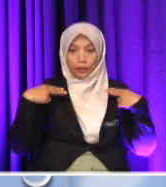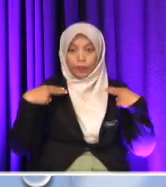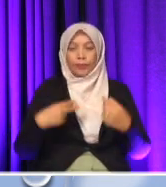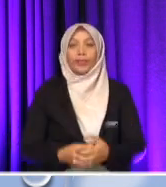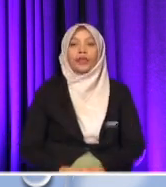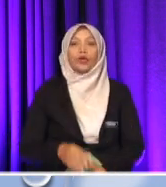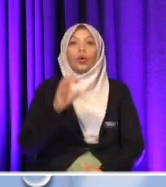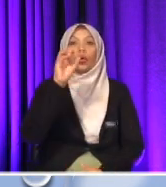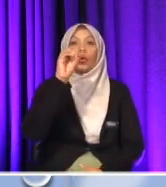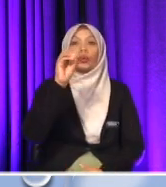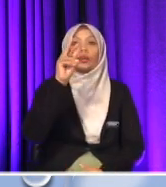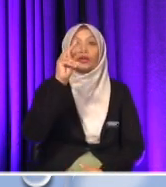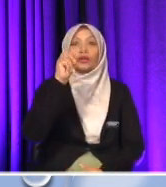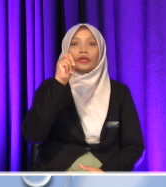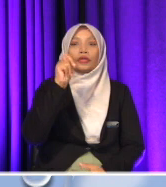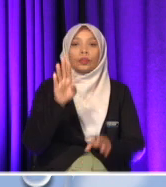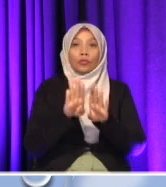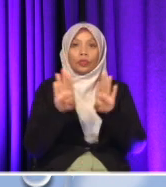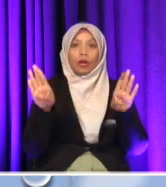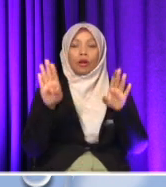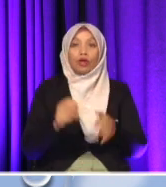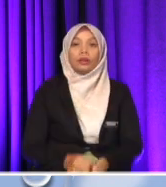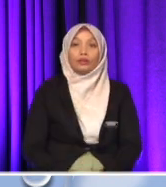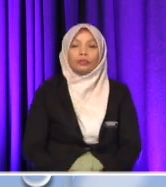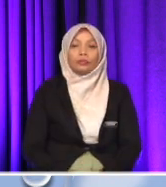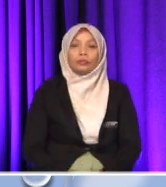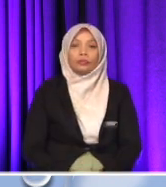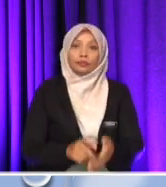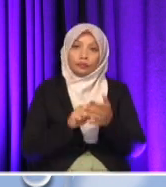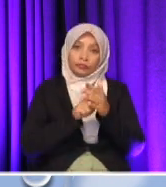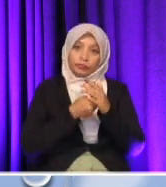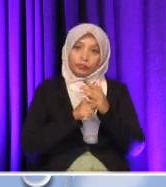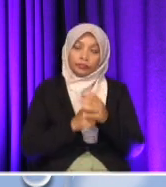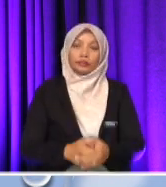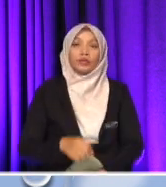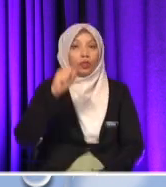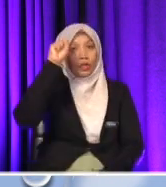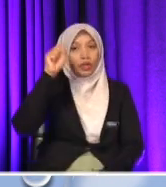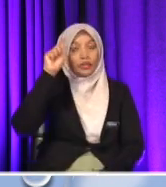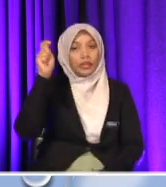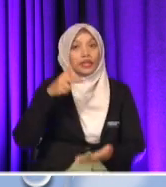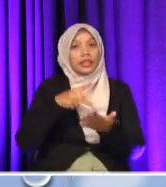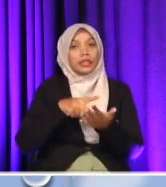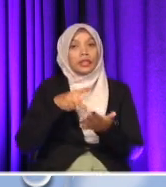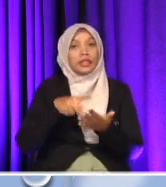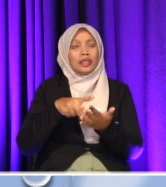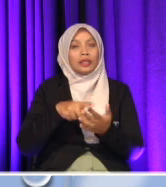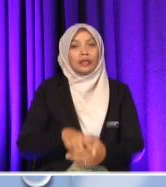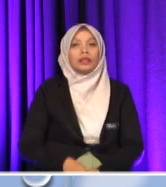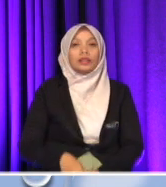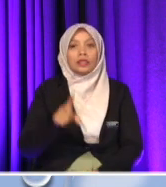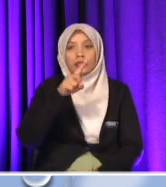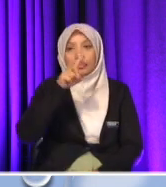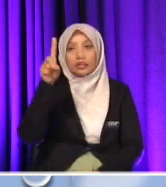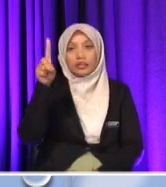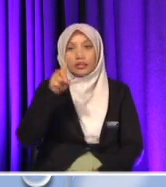begini, on. Dia on. Swiss tu dihidupkan. Baru soalan tanya. Okey, kirakan galangan Z, voltan